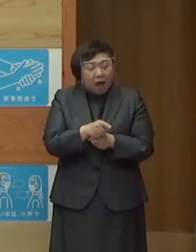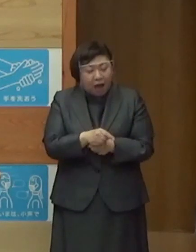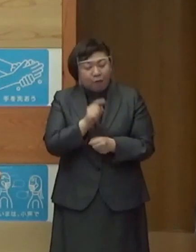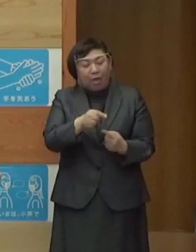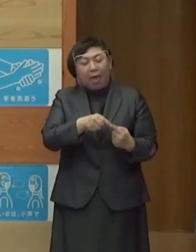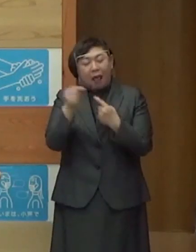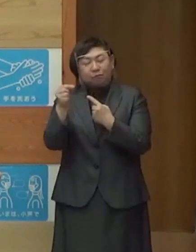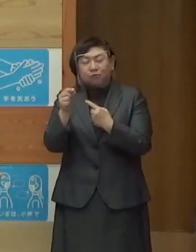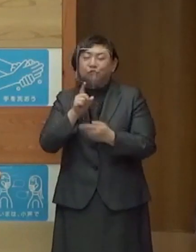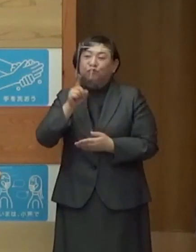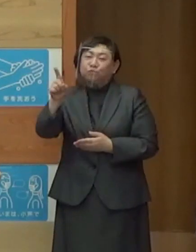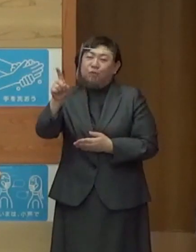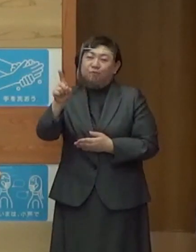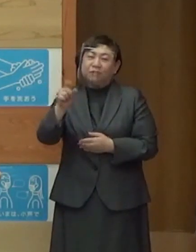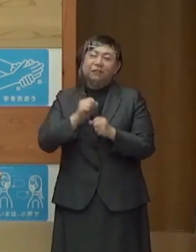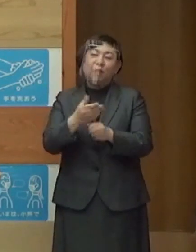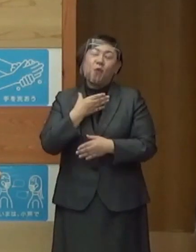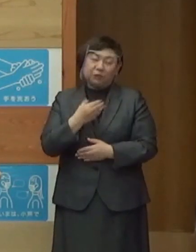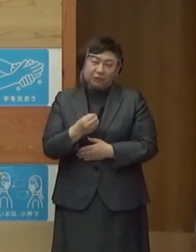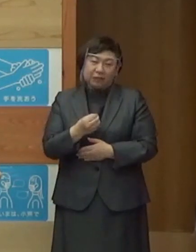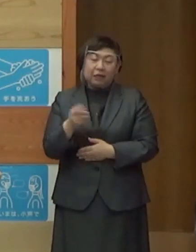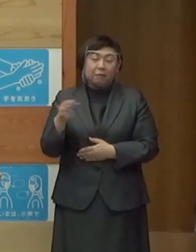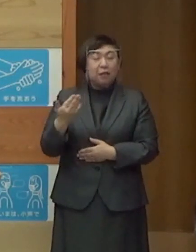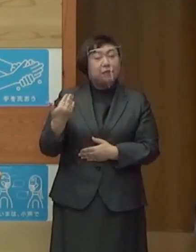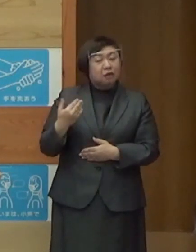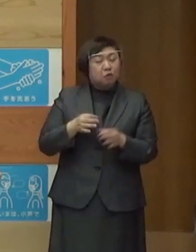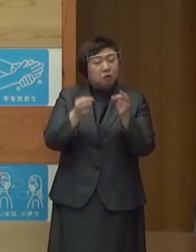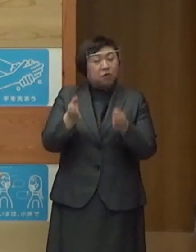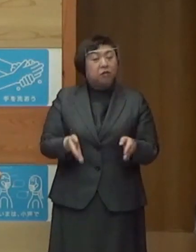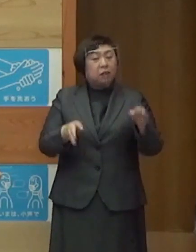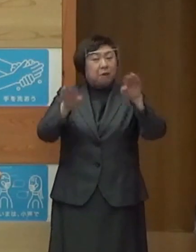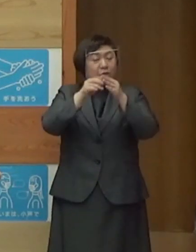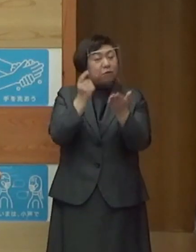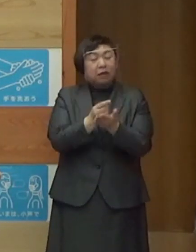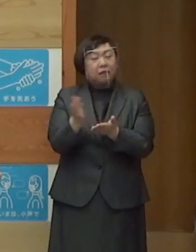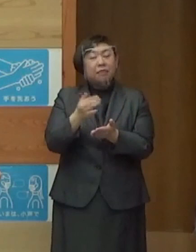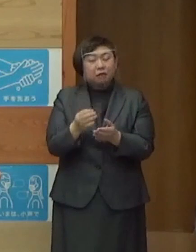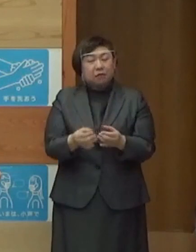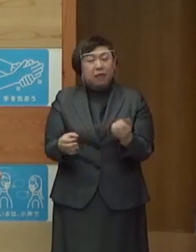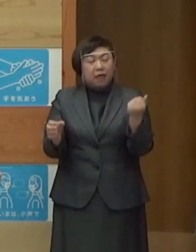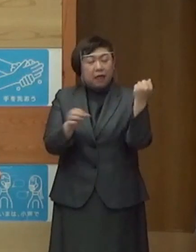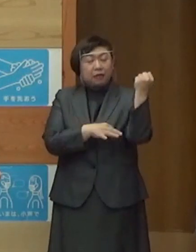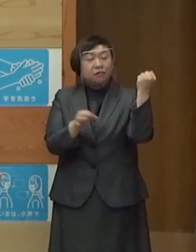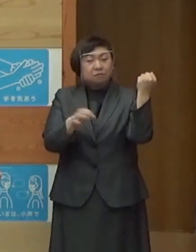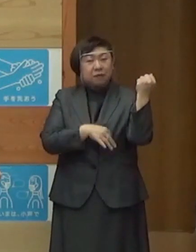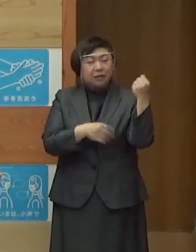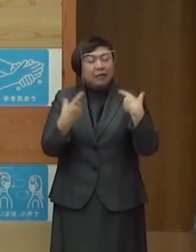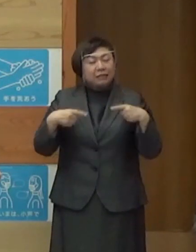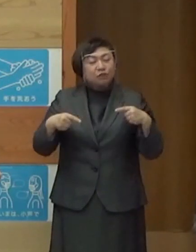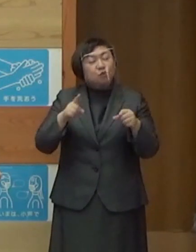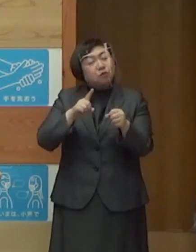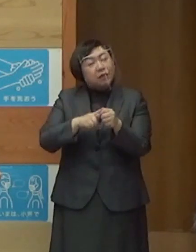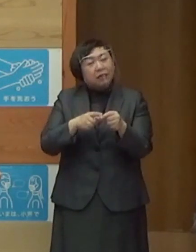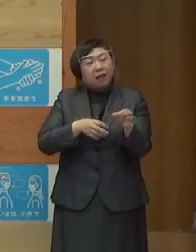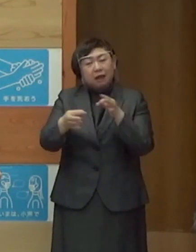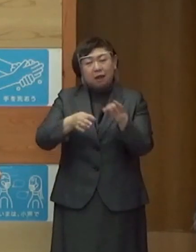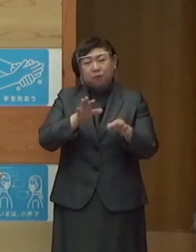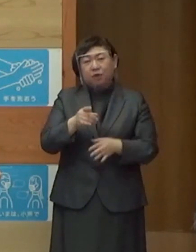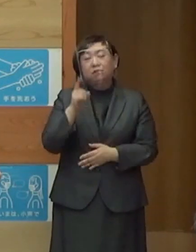いということ、またさっきのデパートだけじゃなくてスーパーとかもですね、日常的な買い物あると思います